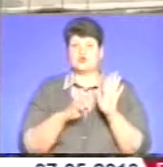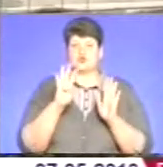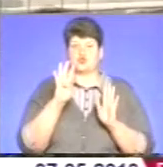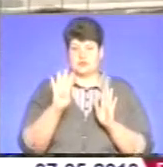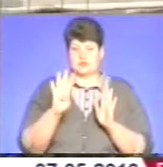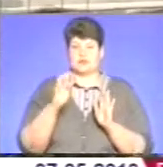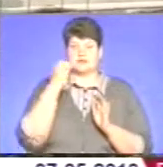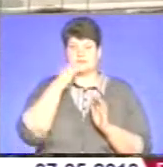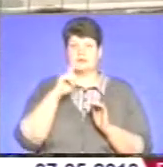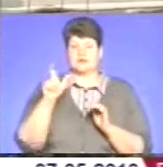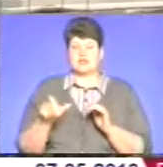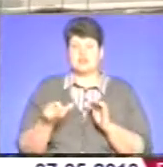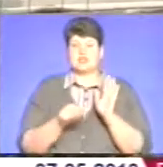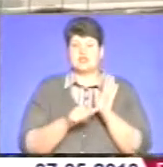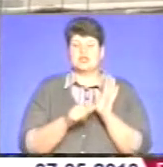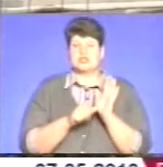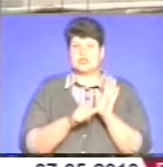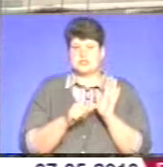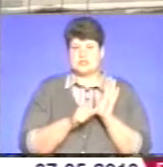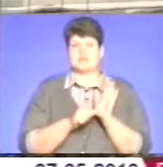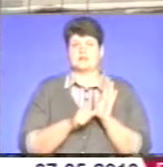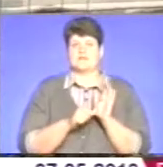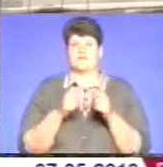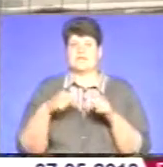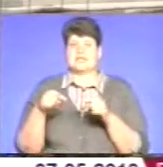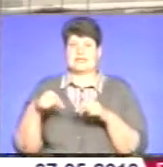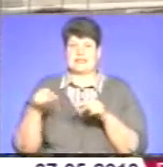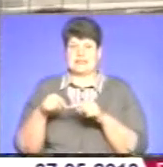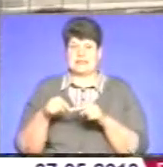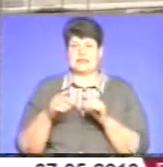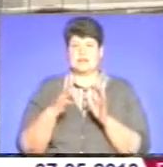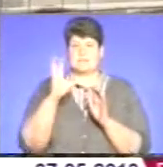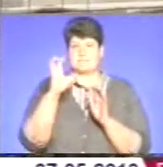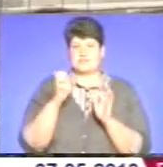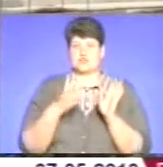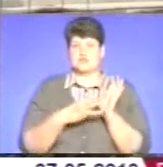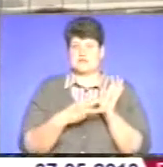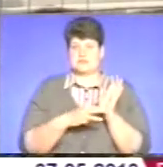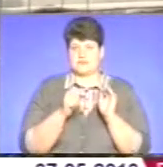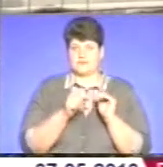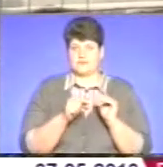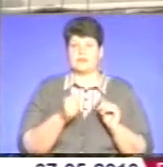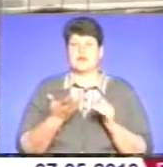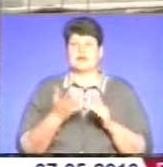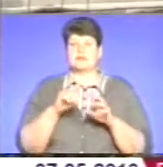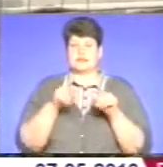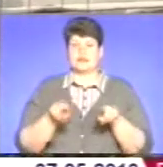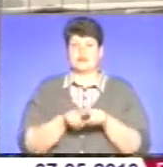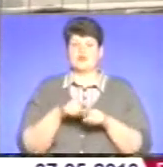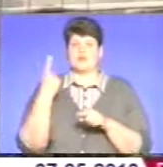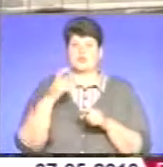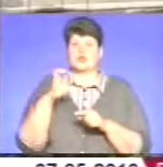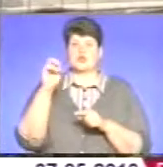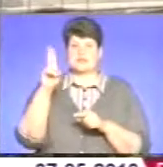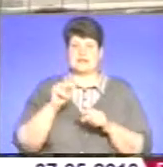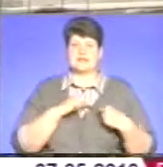ще є 17 стаціонарних відділень, де є одинокі перестарілі, і там їх є 580. Також в області соціальні працівниками